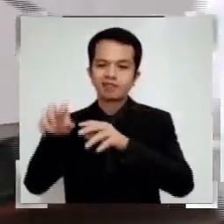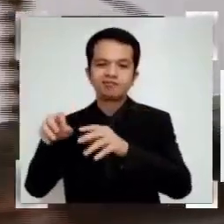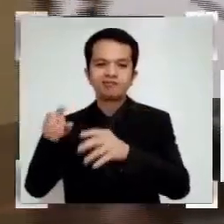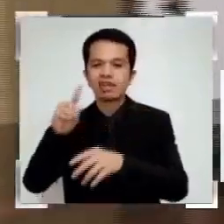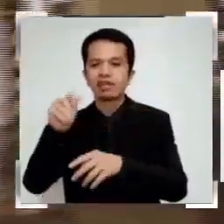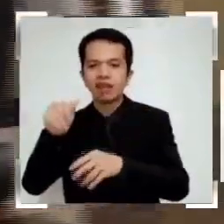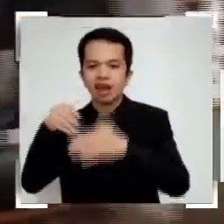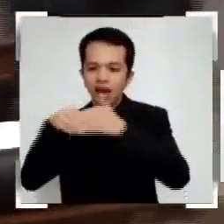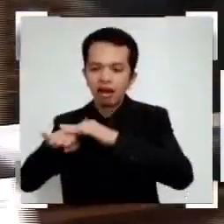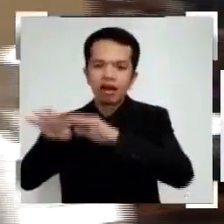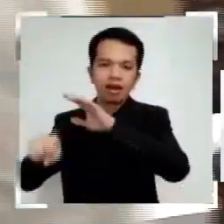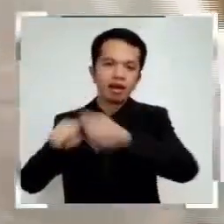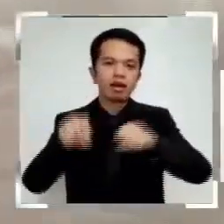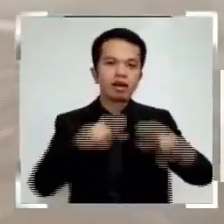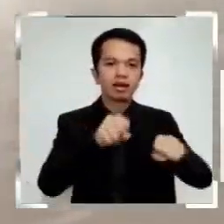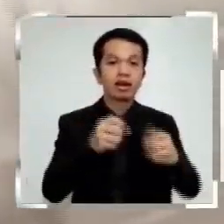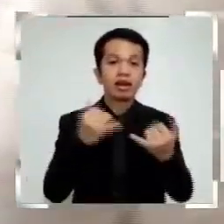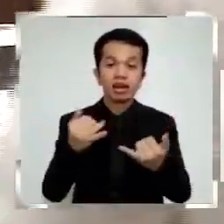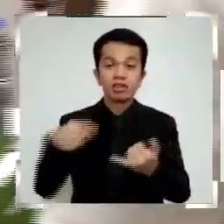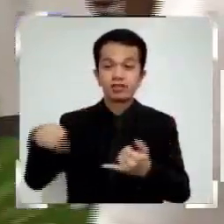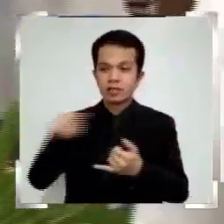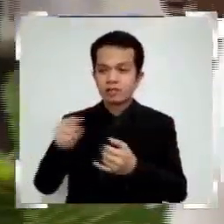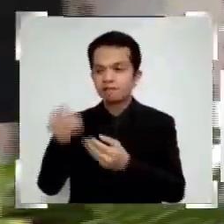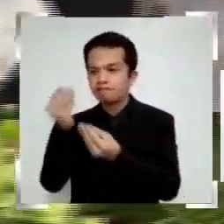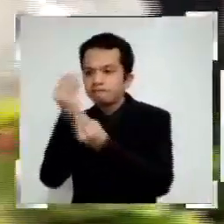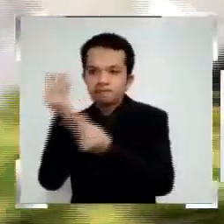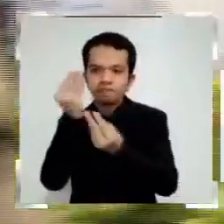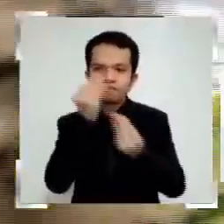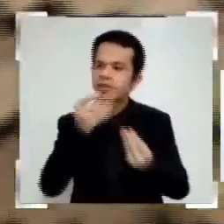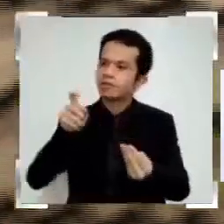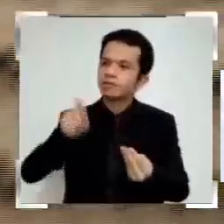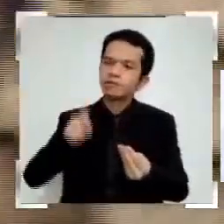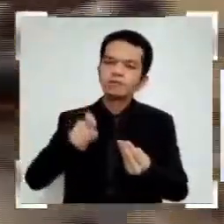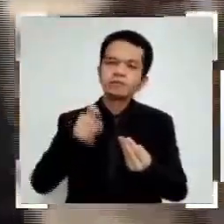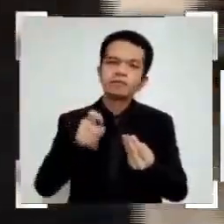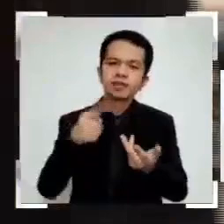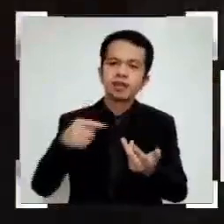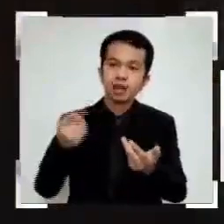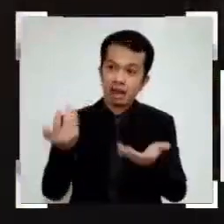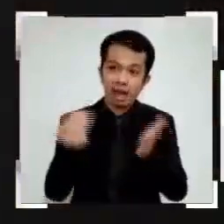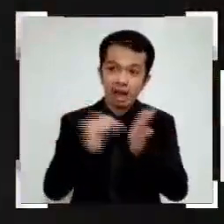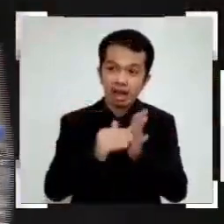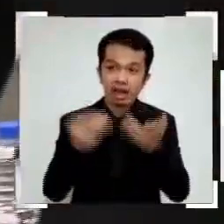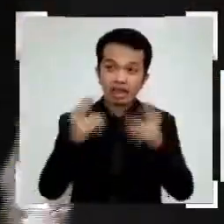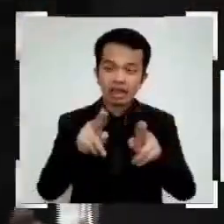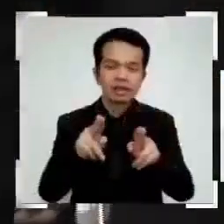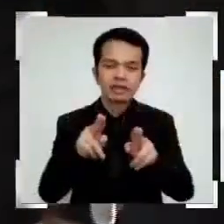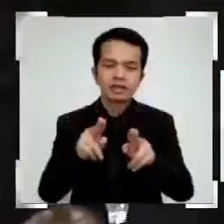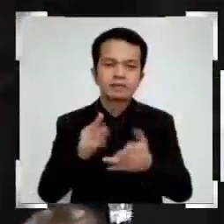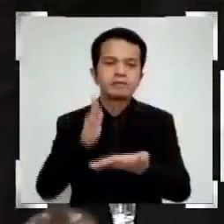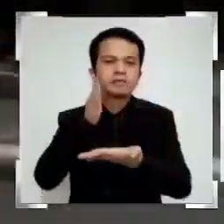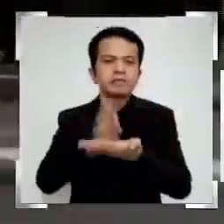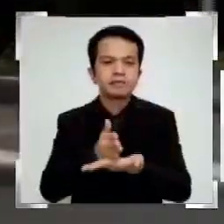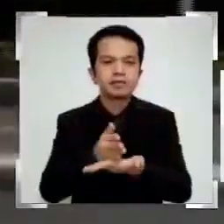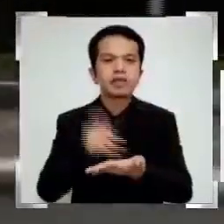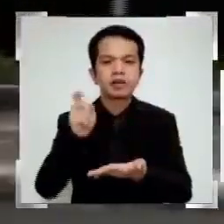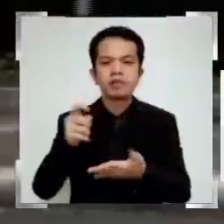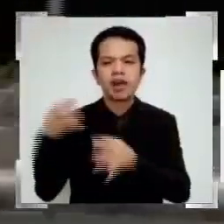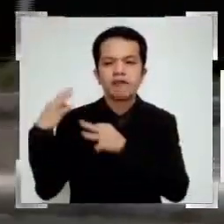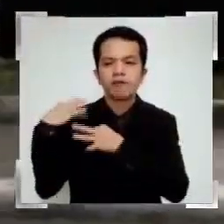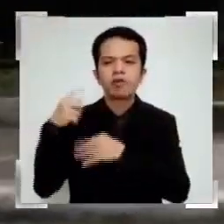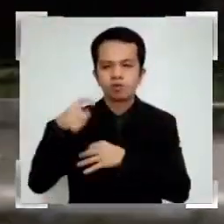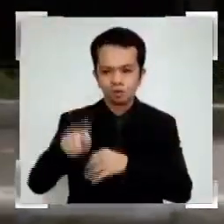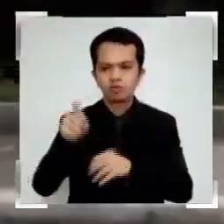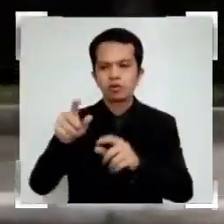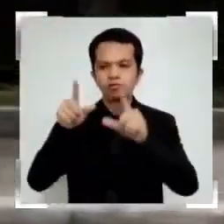concerned government agency at inatasan silang tiyakin na hindi mauulit ang nangyari at tugisin ang mga responsable sa data breach. Para sa